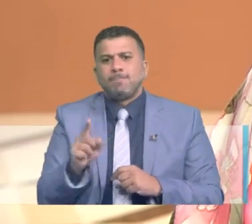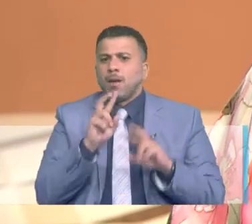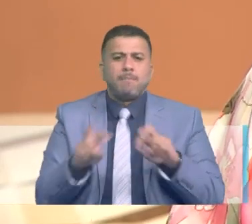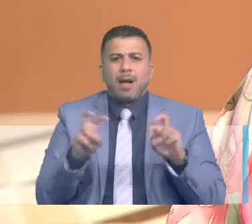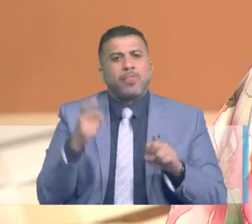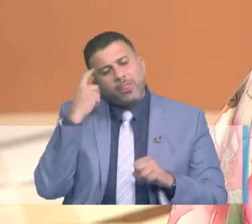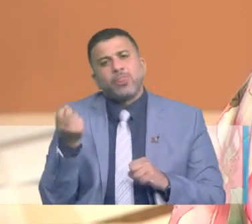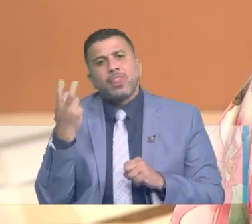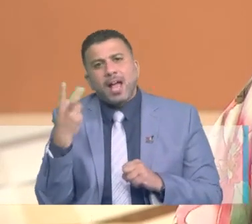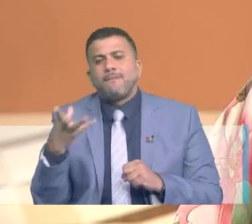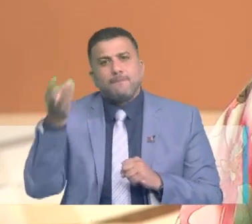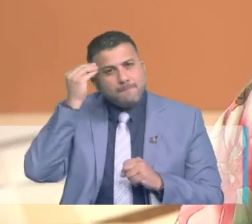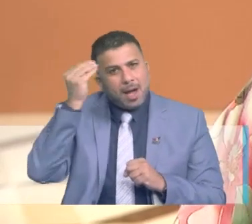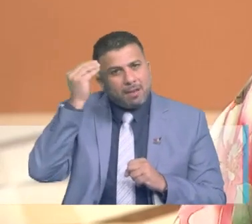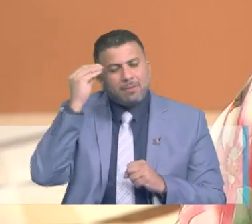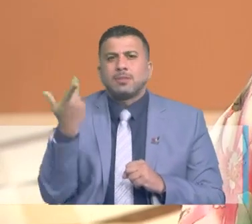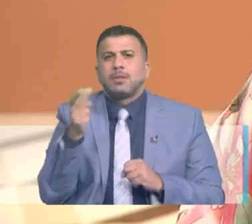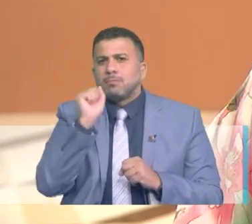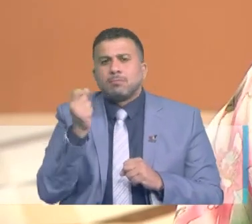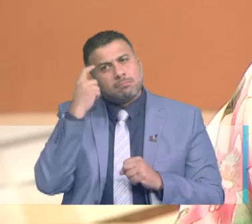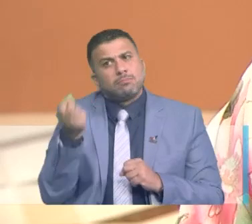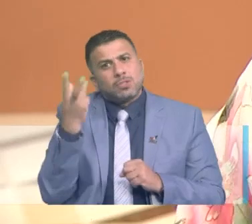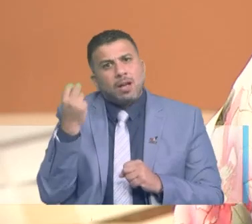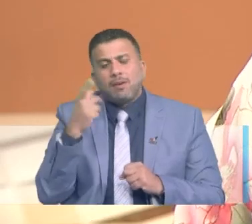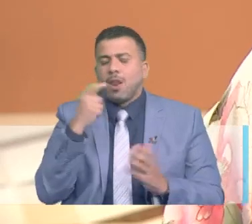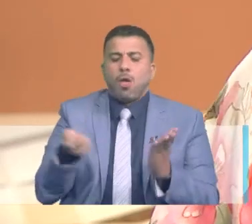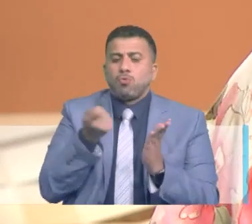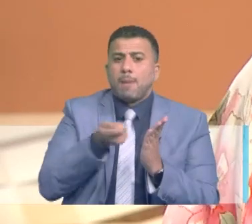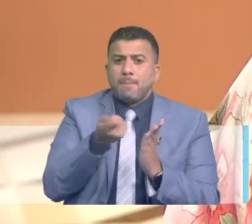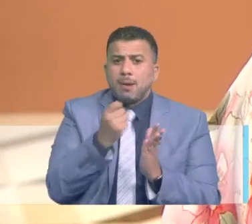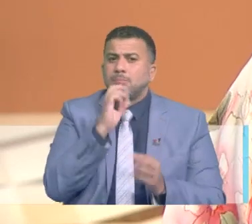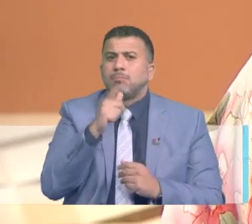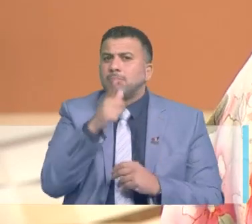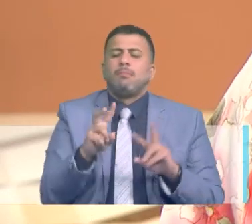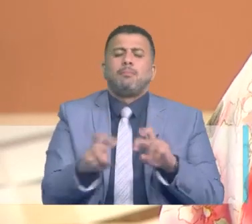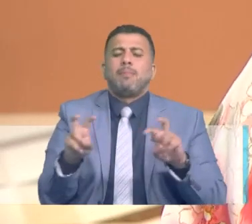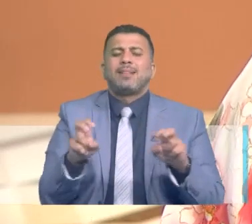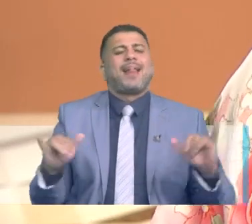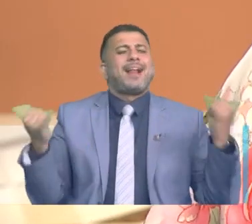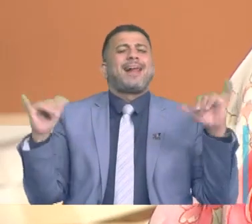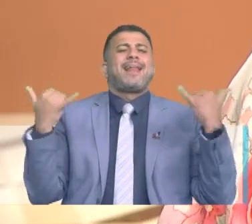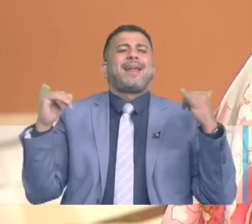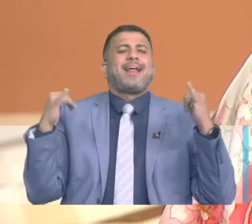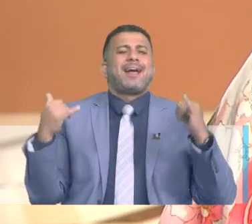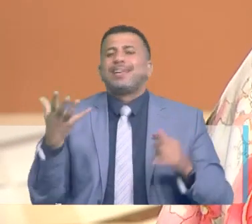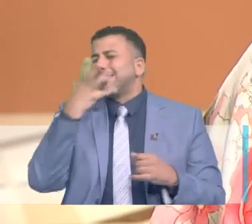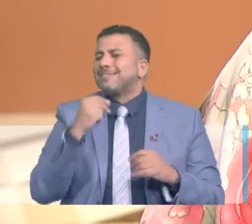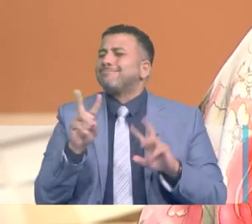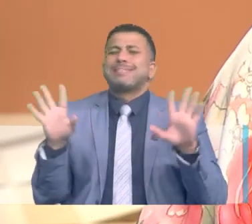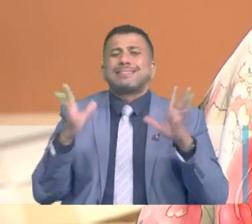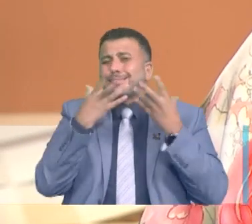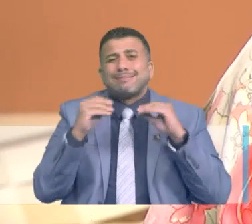عن الثقافة والمعرفة والمثقفين والمخترعين والأدباء بدلا من البحث عن الرفاهية